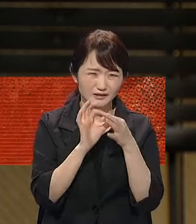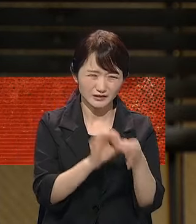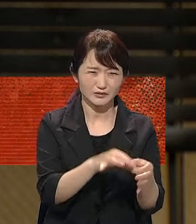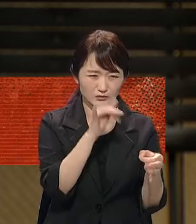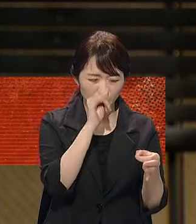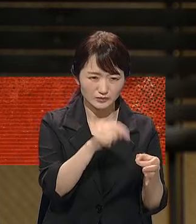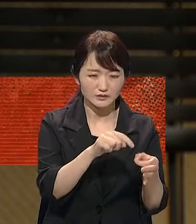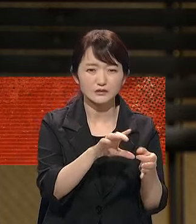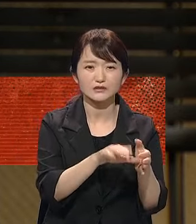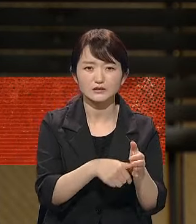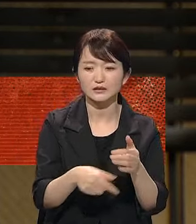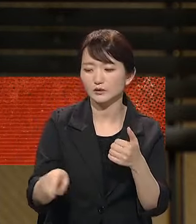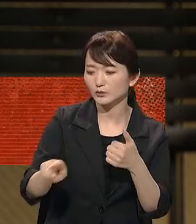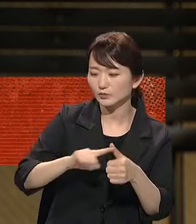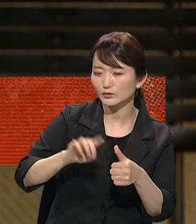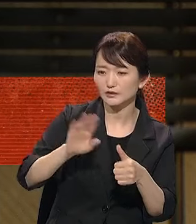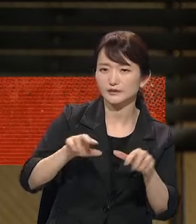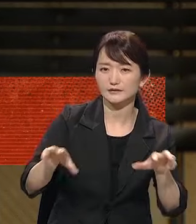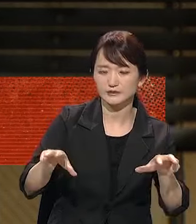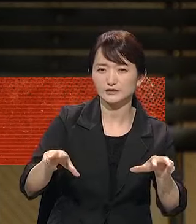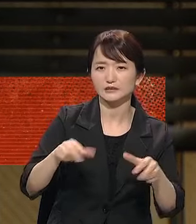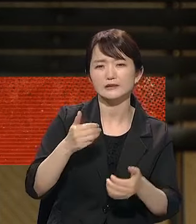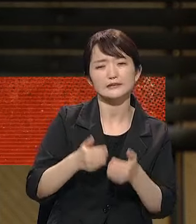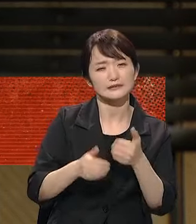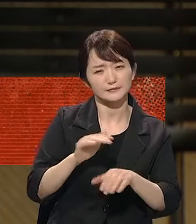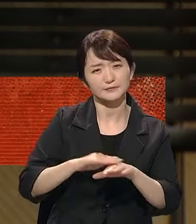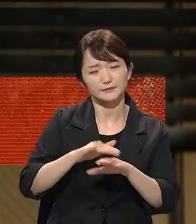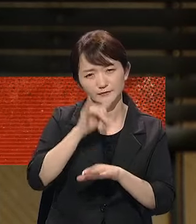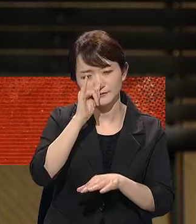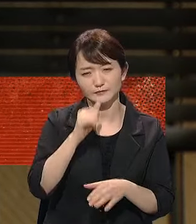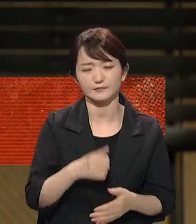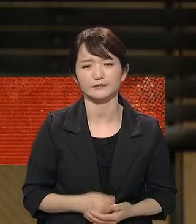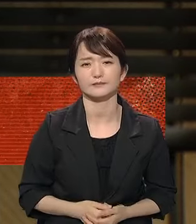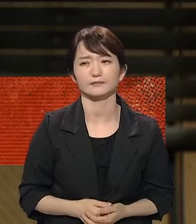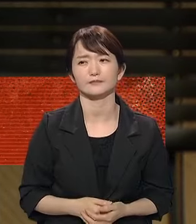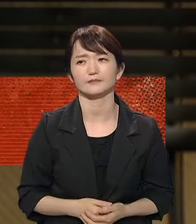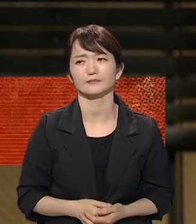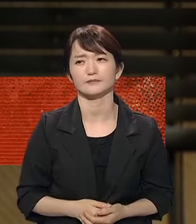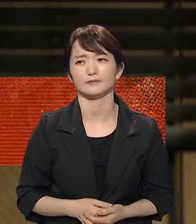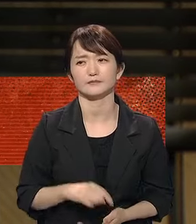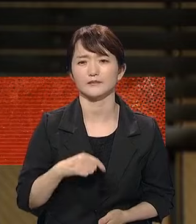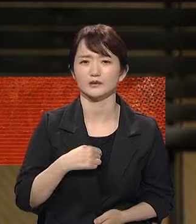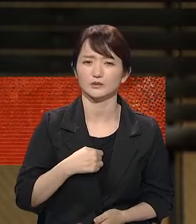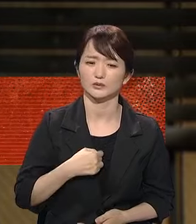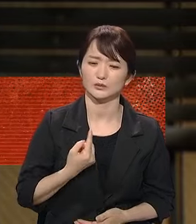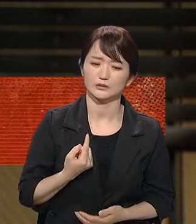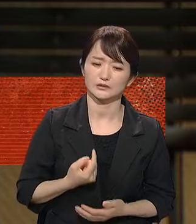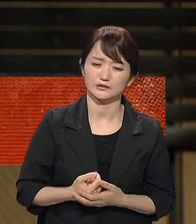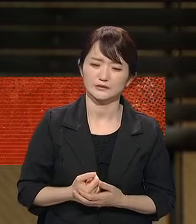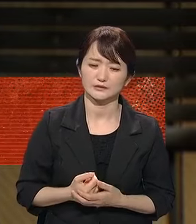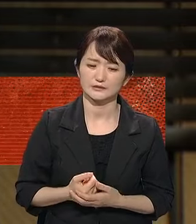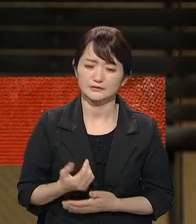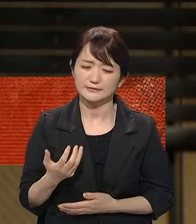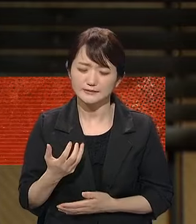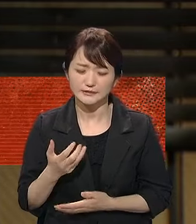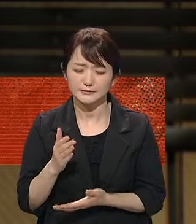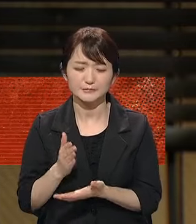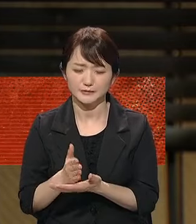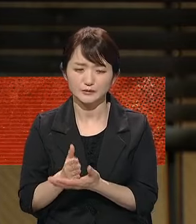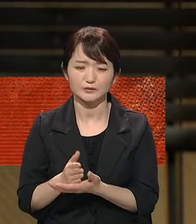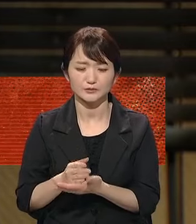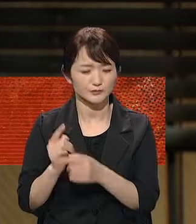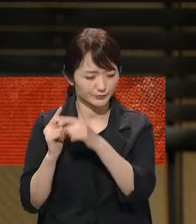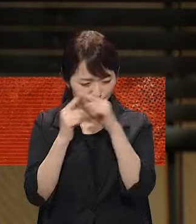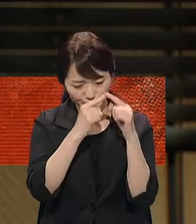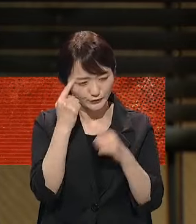초대하지 않은 거일 수도 있어요 지금 다 해소가 됐지만 근데 이런 경우도 있는데 굳이 혼자 끙끙 가면서 자업 발전할 이유 있나요 이거는 무조건 물어보는게